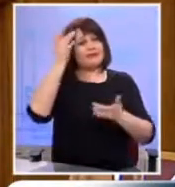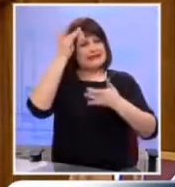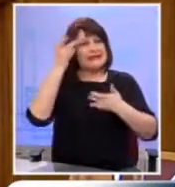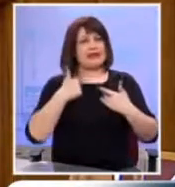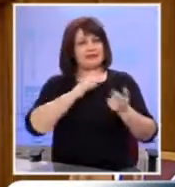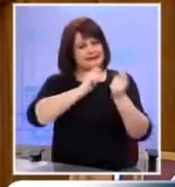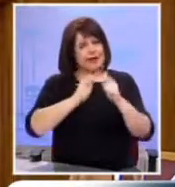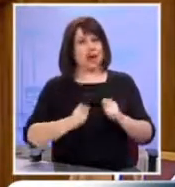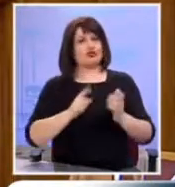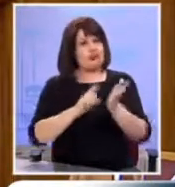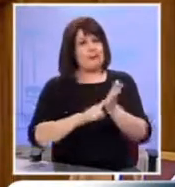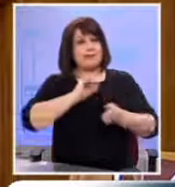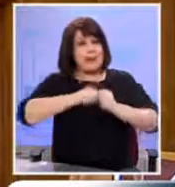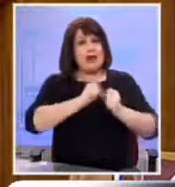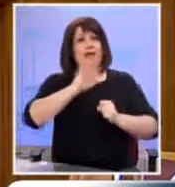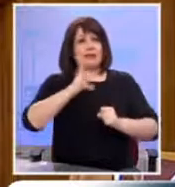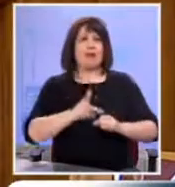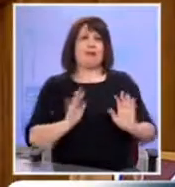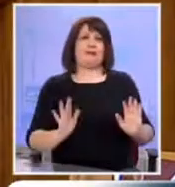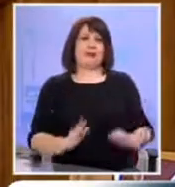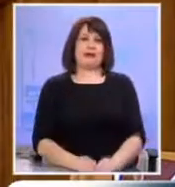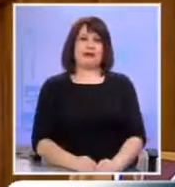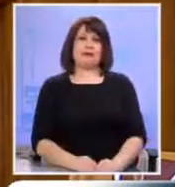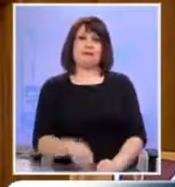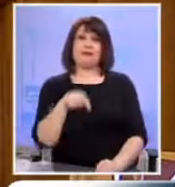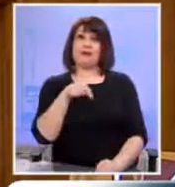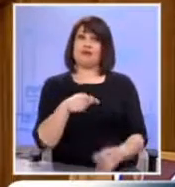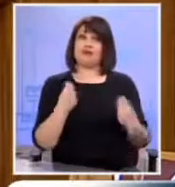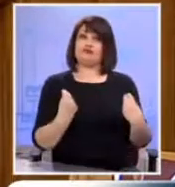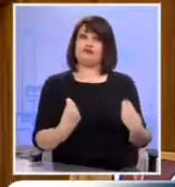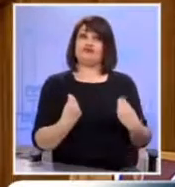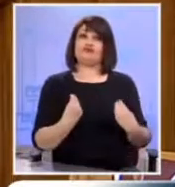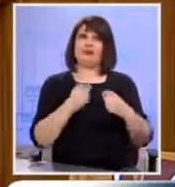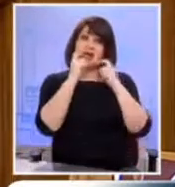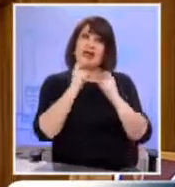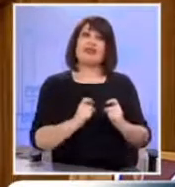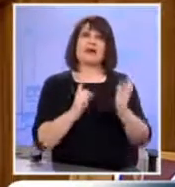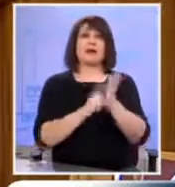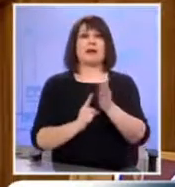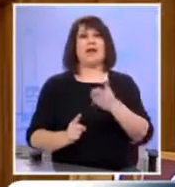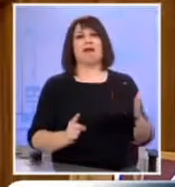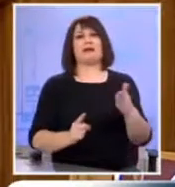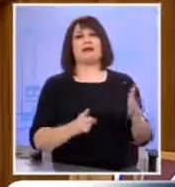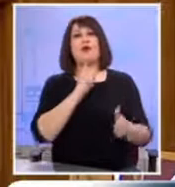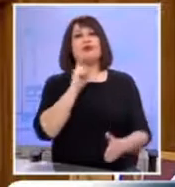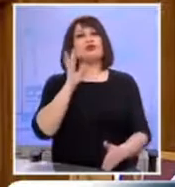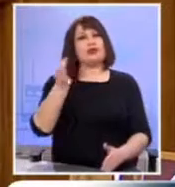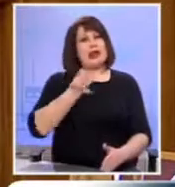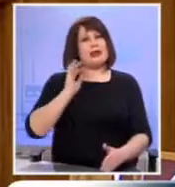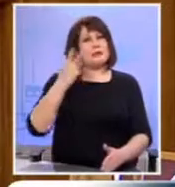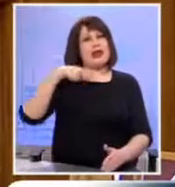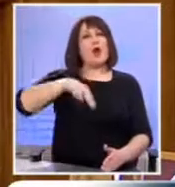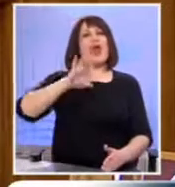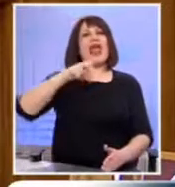Αυτό είναι το πιο λενινιστικό και ταυτόχρονα γοητευτικό καθήκον για την αριστερά. Και σας